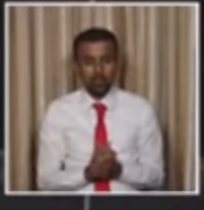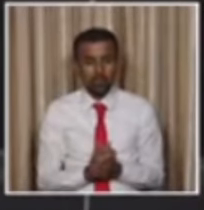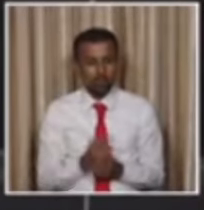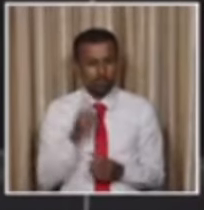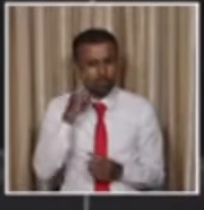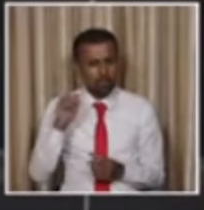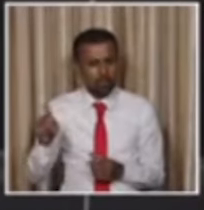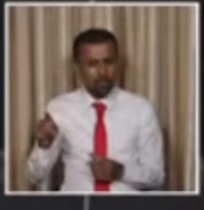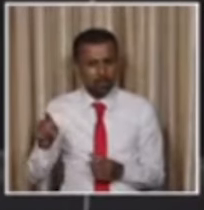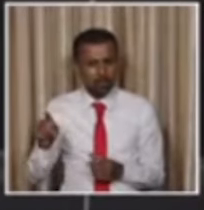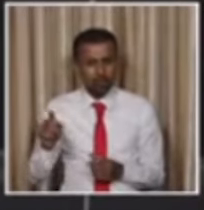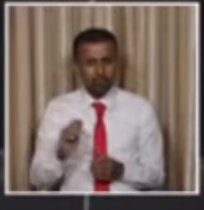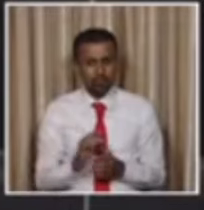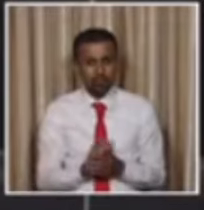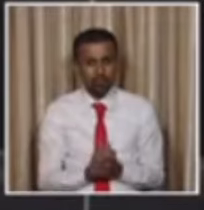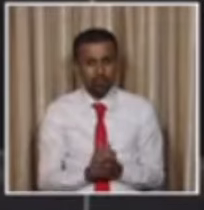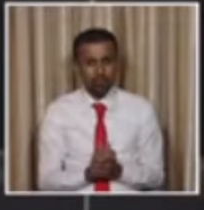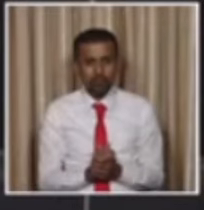සැකයක් උපදින ක්‍රියාවලියක